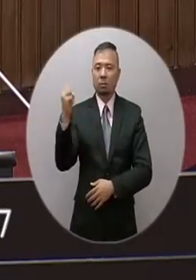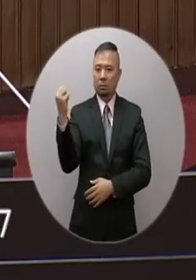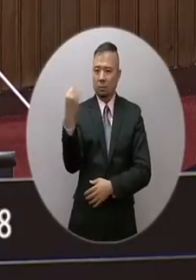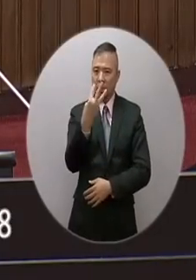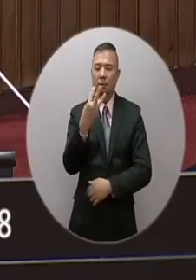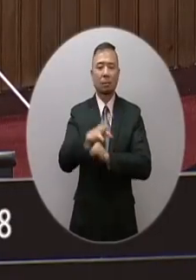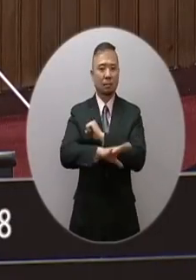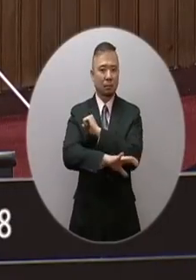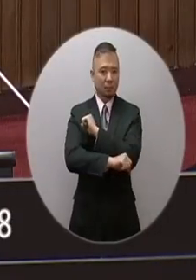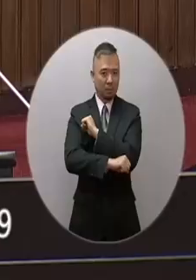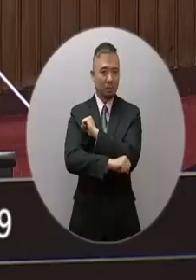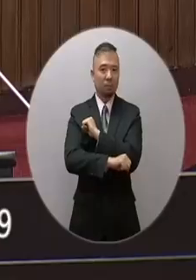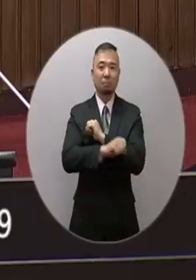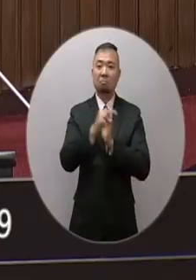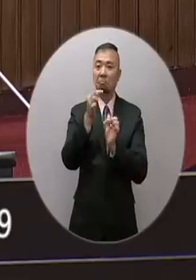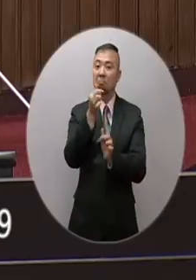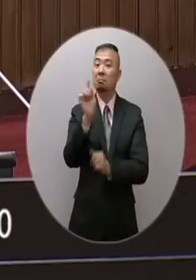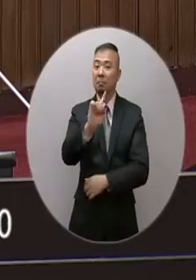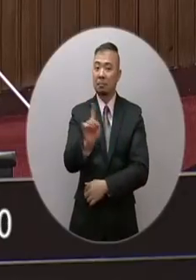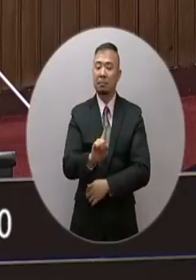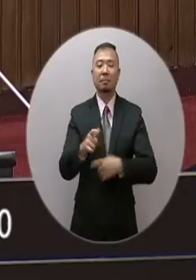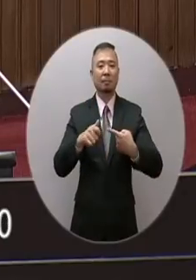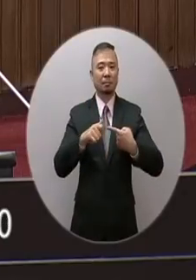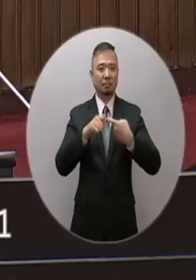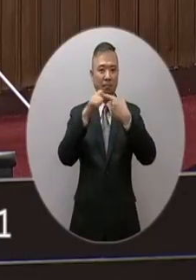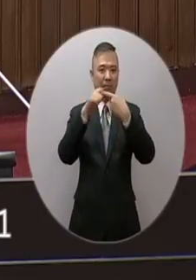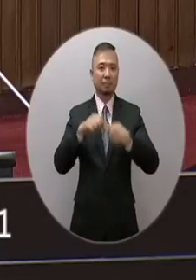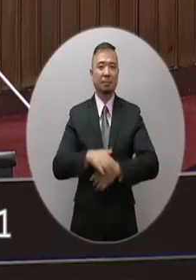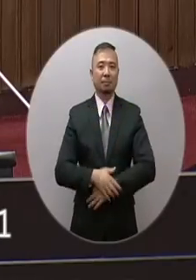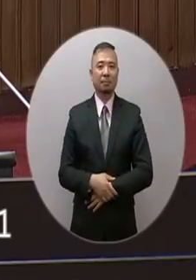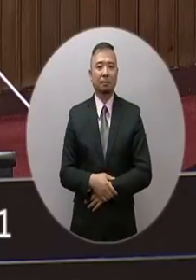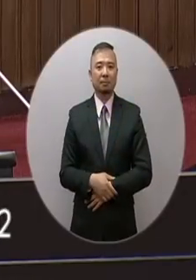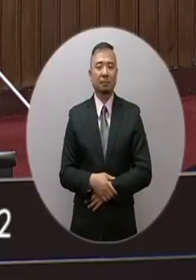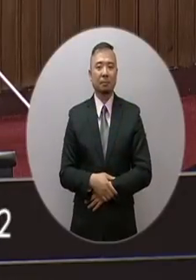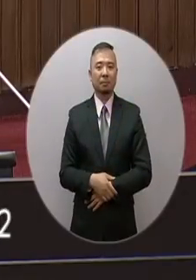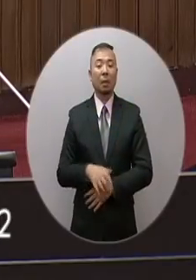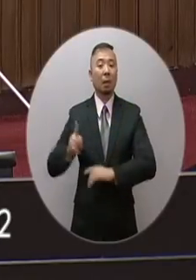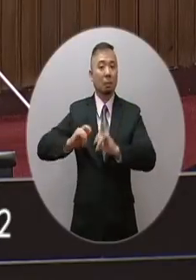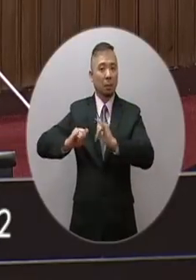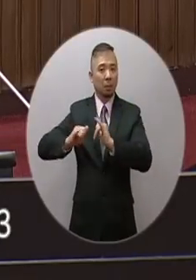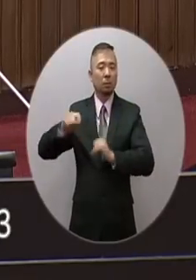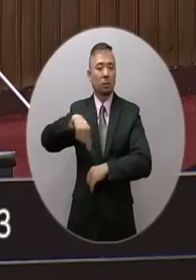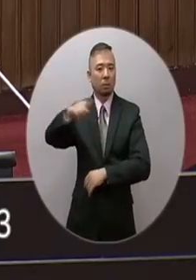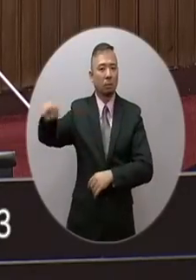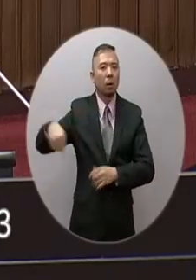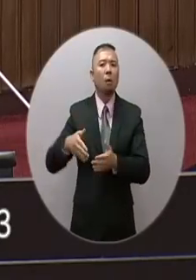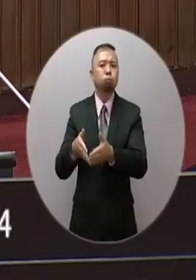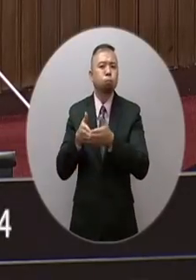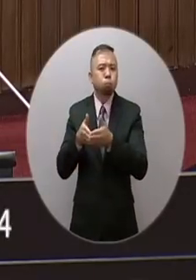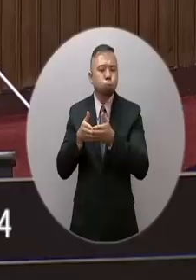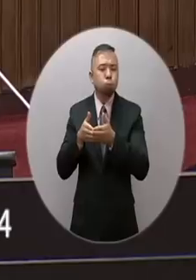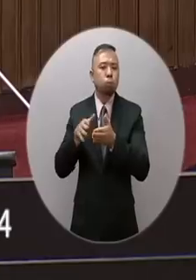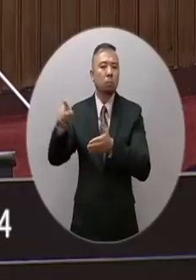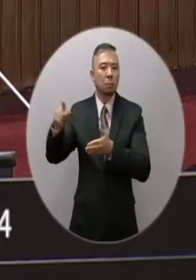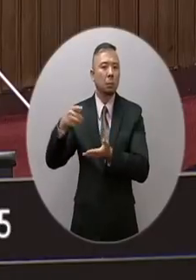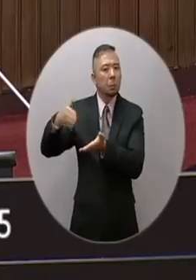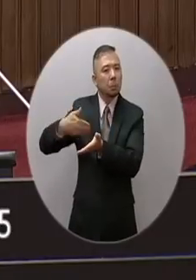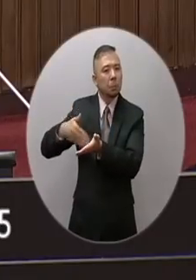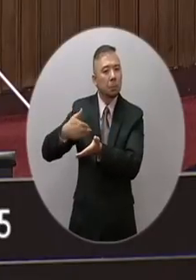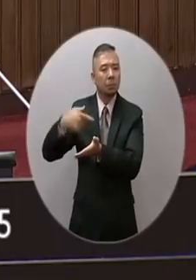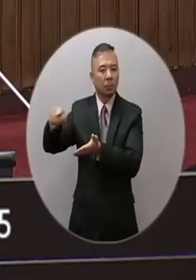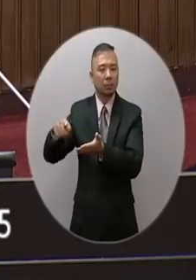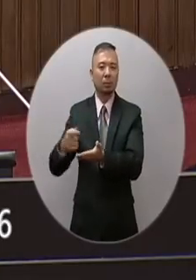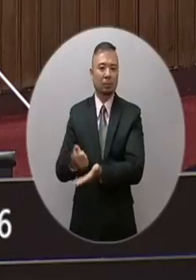码的标准：一，请听人民的心声，顺应民意；